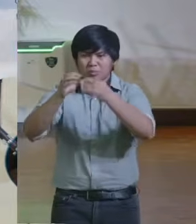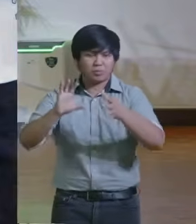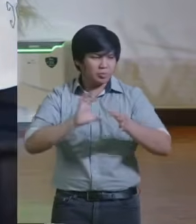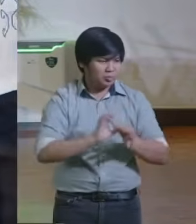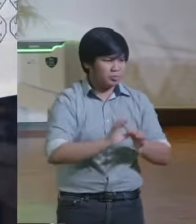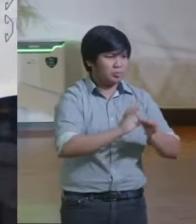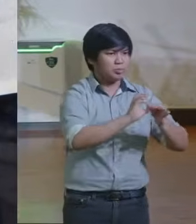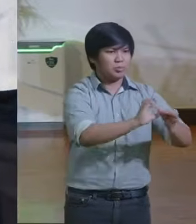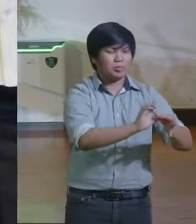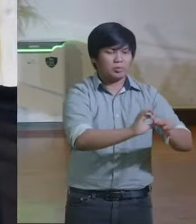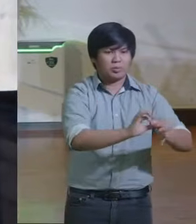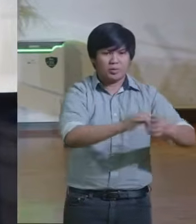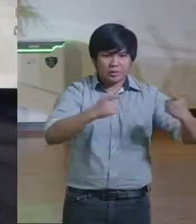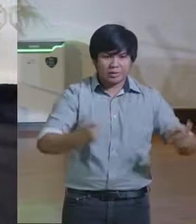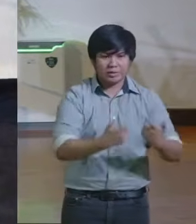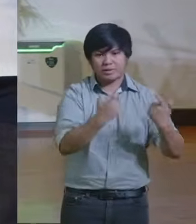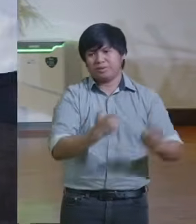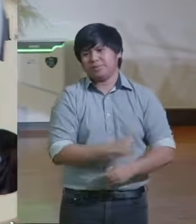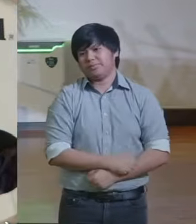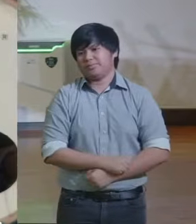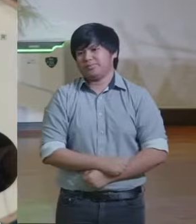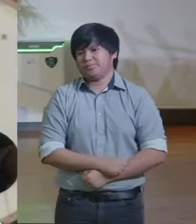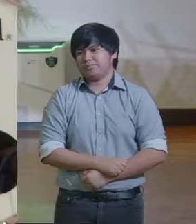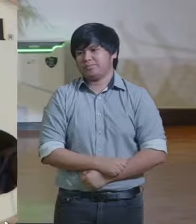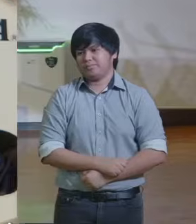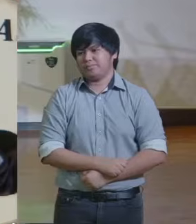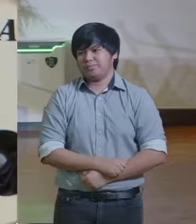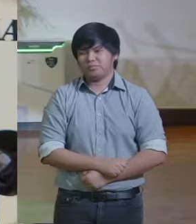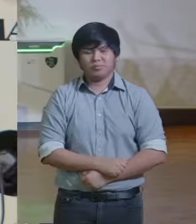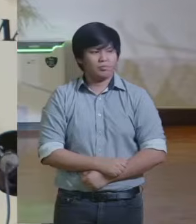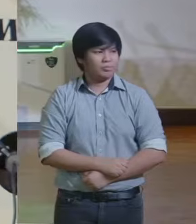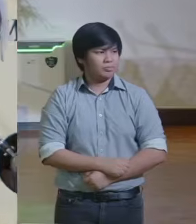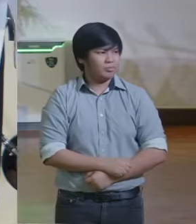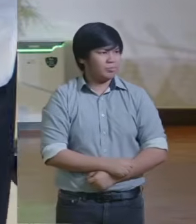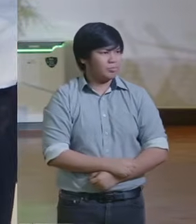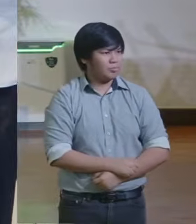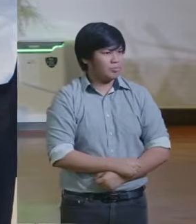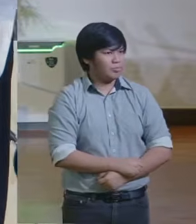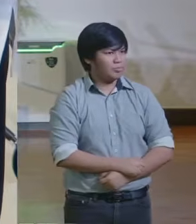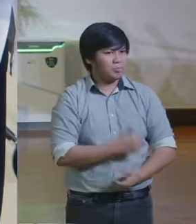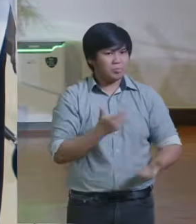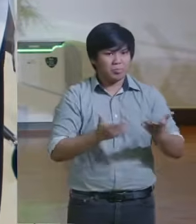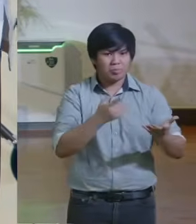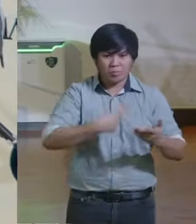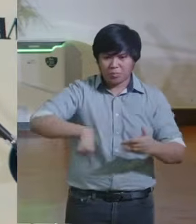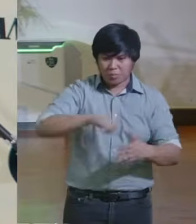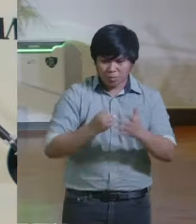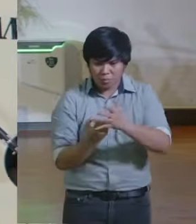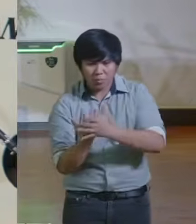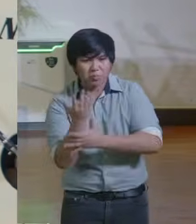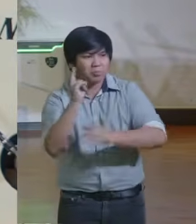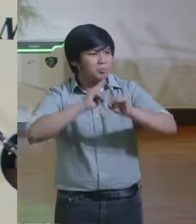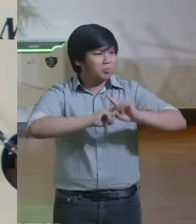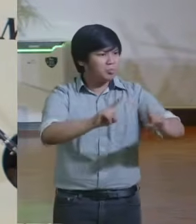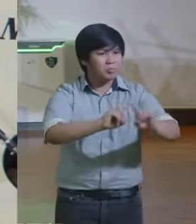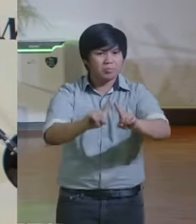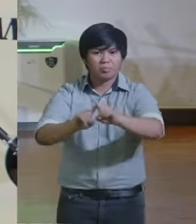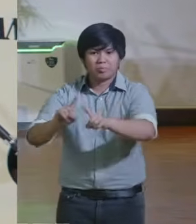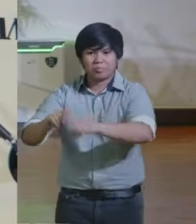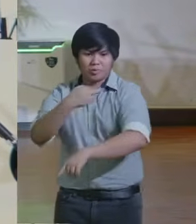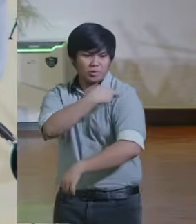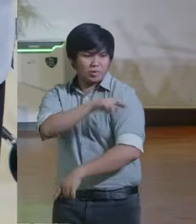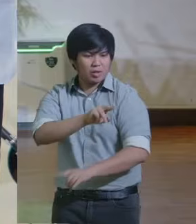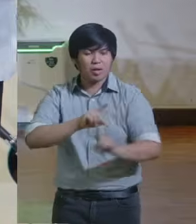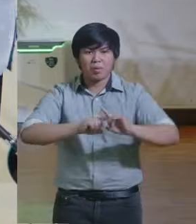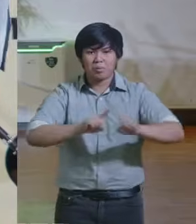Hindi lamang po sa ating kinalakhang relihiyon. Pero tayo mga protestante, meron din